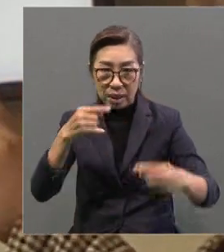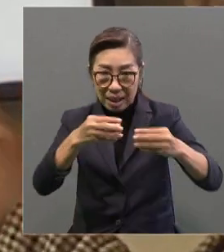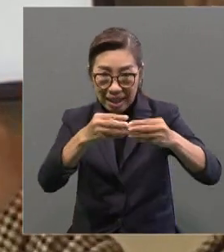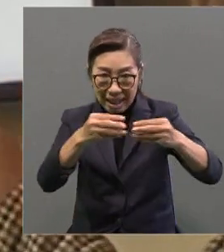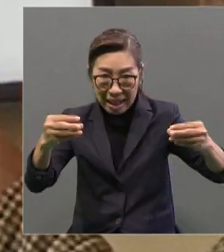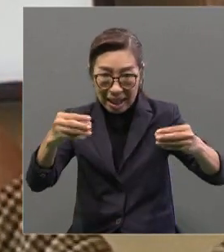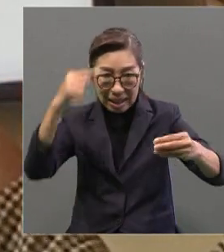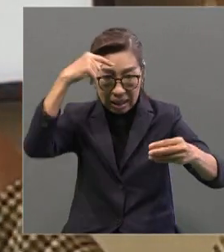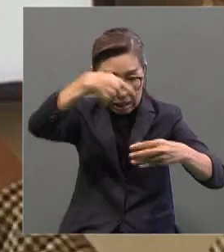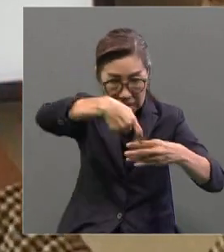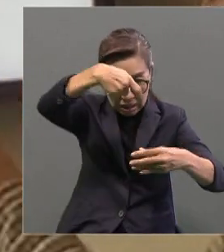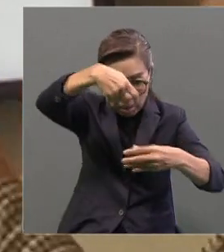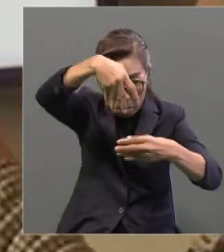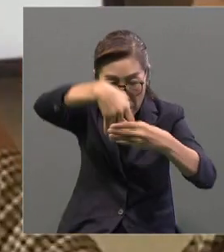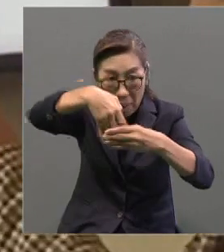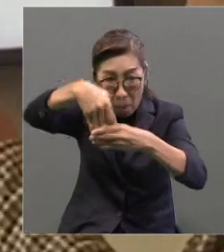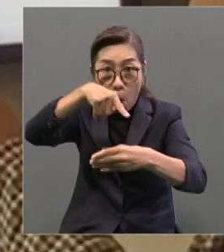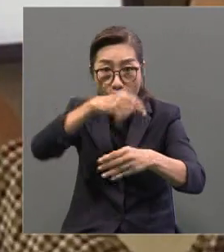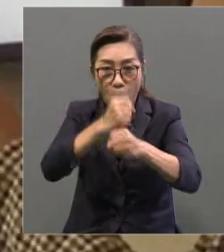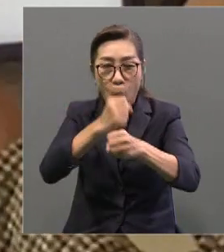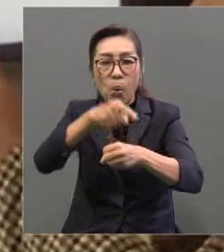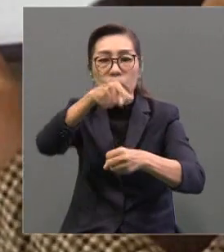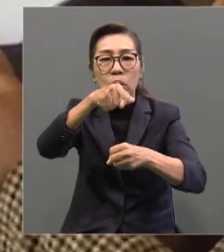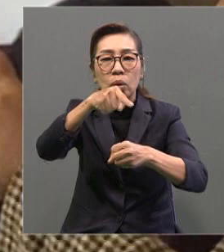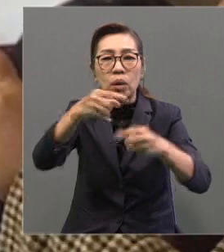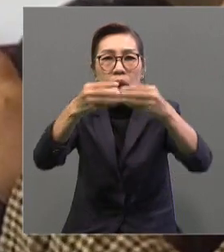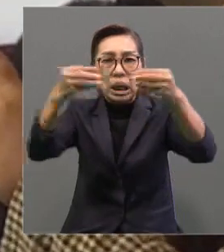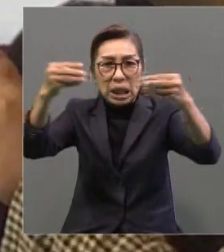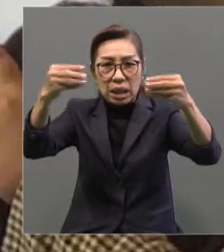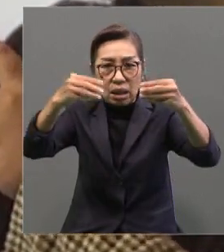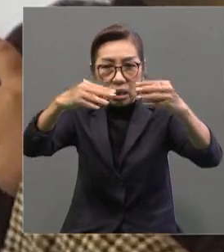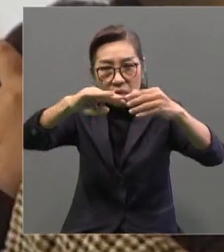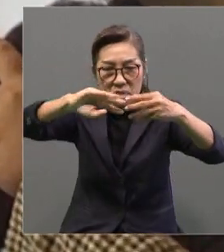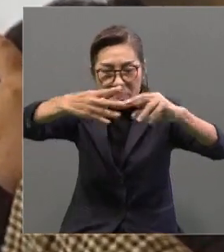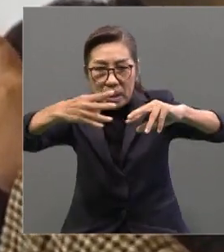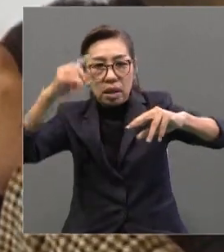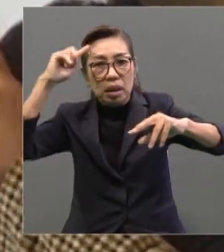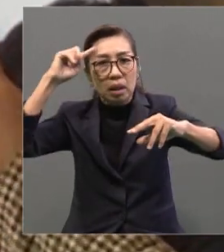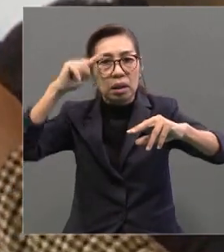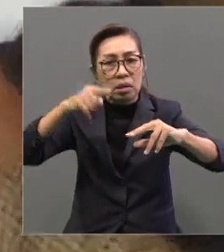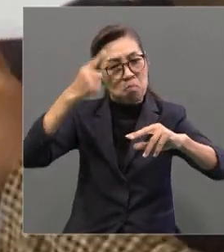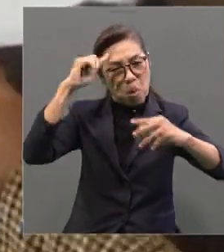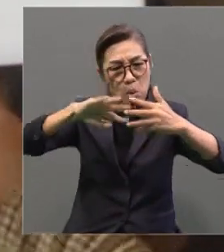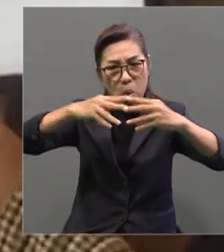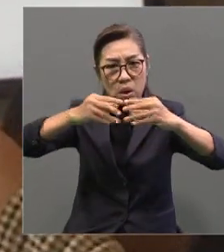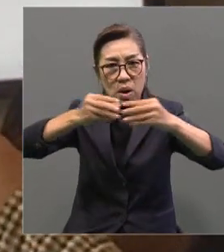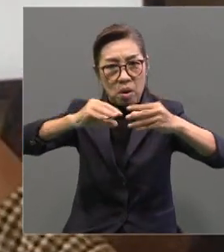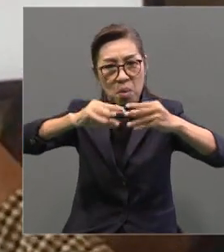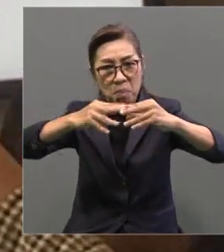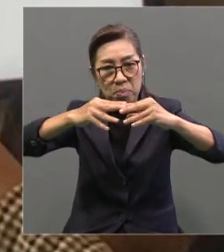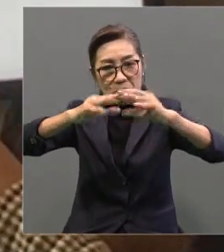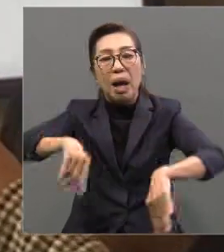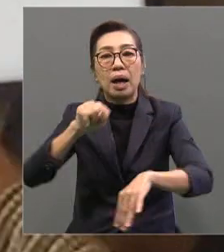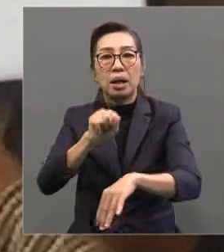ไอ้2เซกเมนต์ตัวเนี้ยอยู่ระหว่างการทำงานอยู่นะครับทีนี้ตัวลอนเชอร์ก็มีการพลิกคือการอาจเกิดการไม่สมดุลตรงเนี้ยก็เกิดเหตุเนี่ย